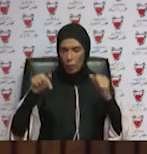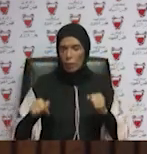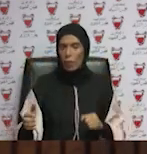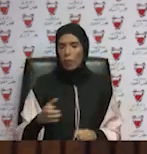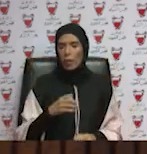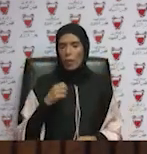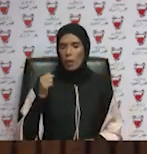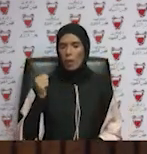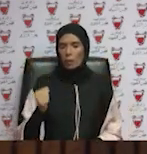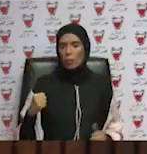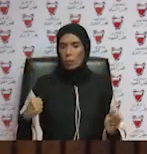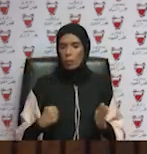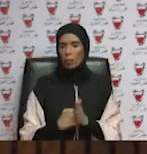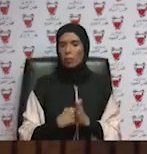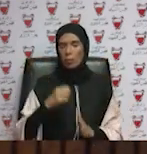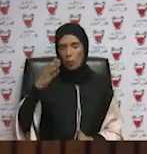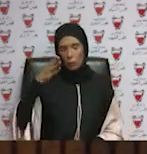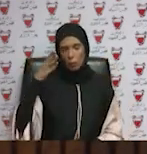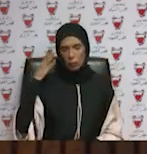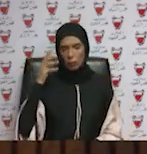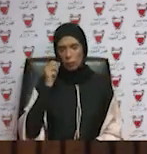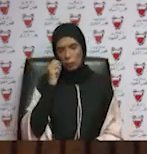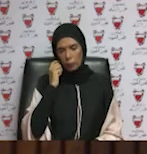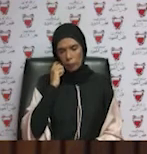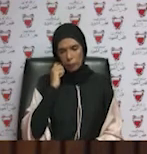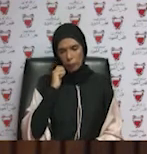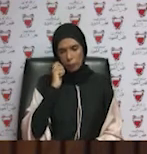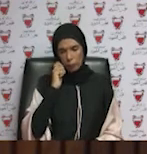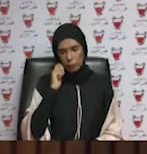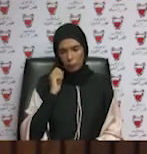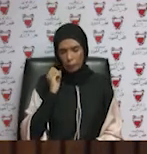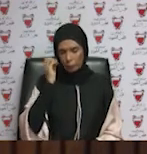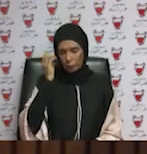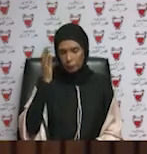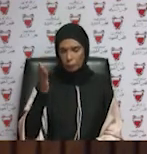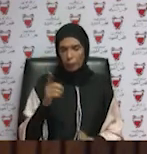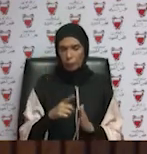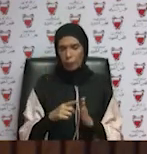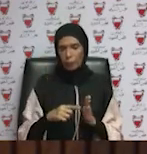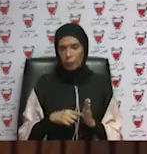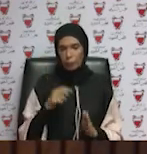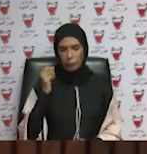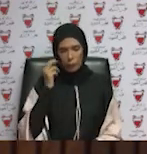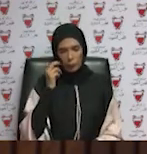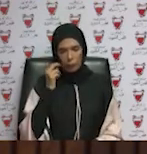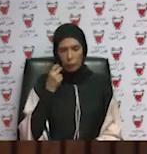على المؤهلات والخبرات اللازمة. ويلعب الاقتراح بقانون